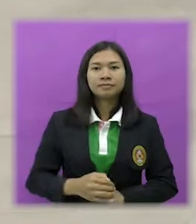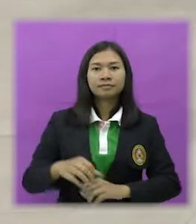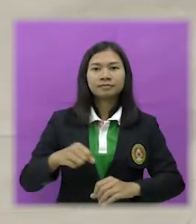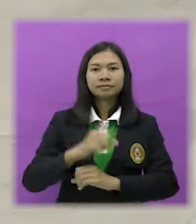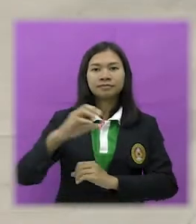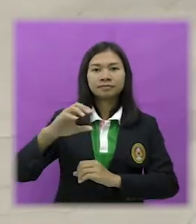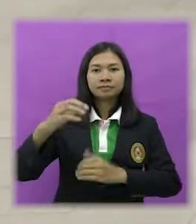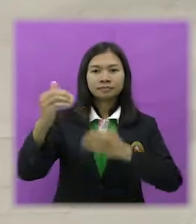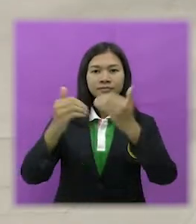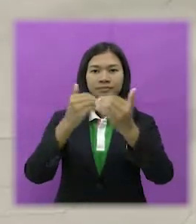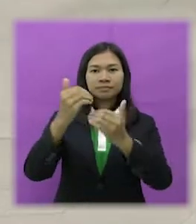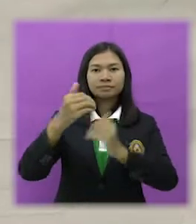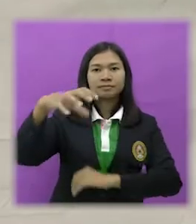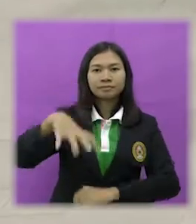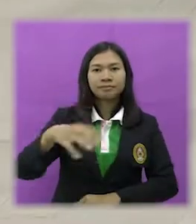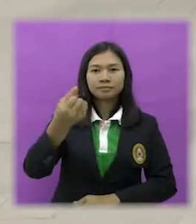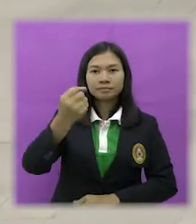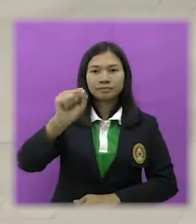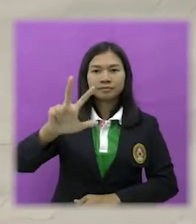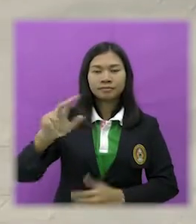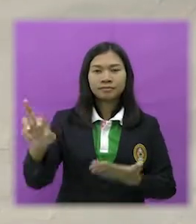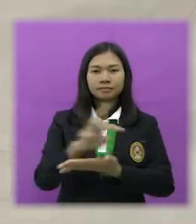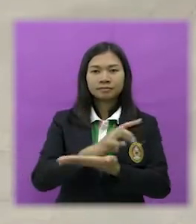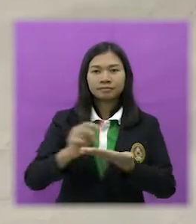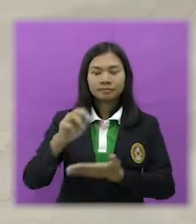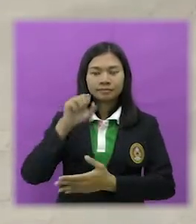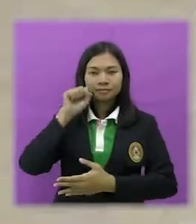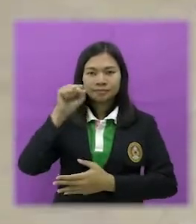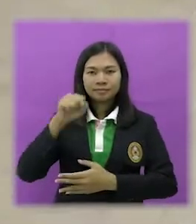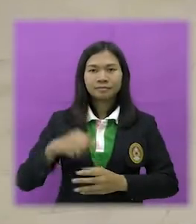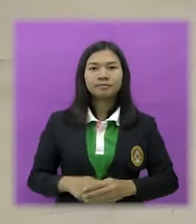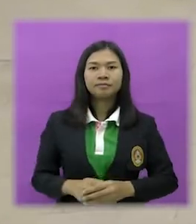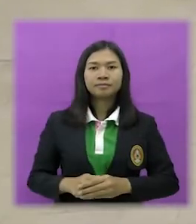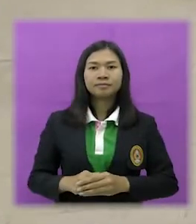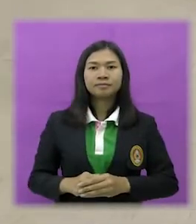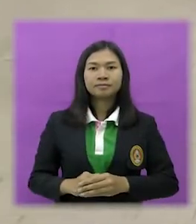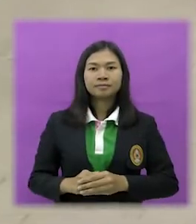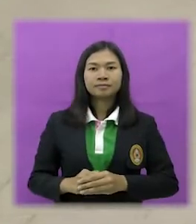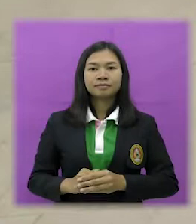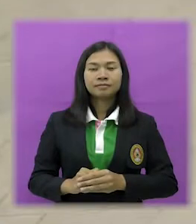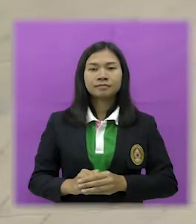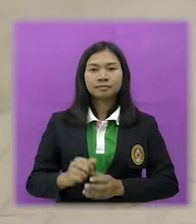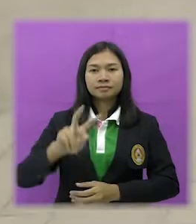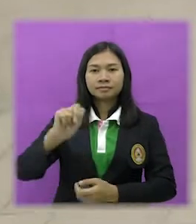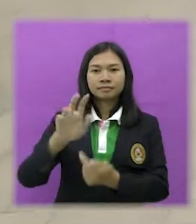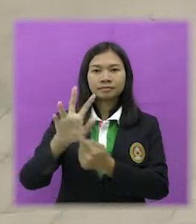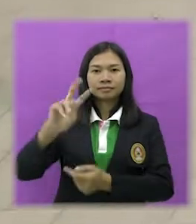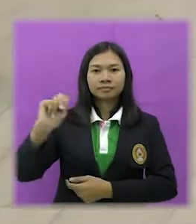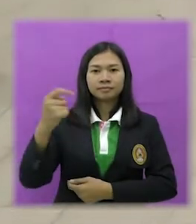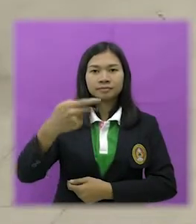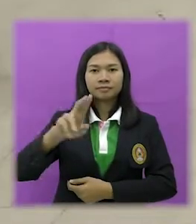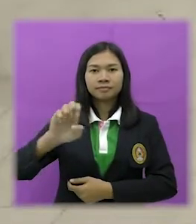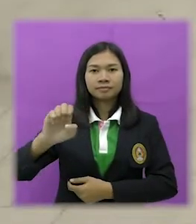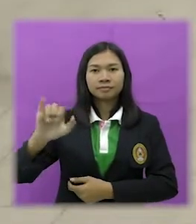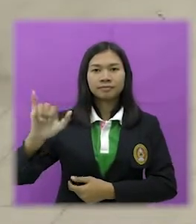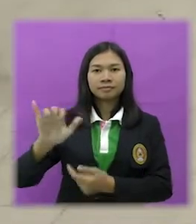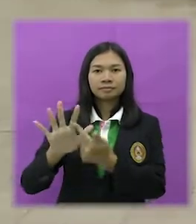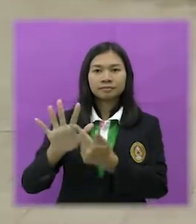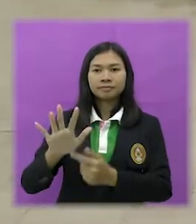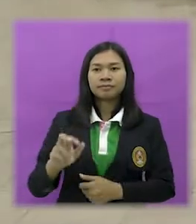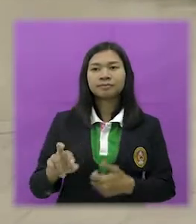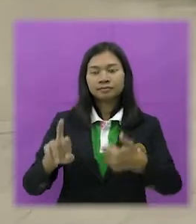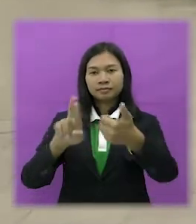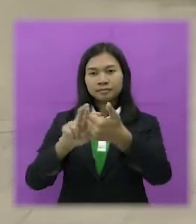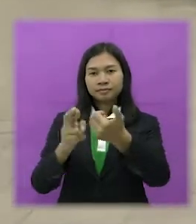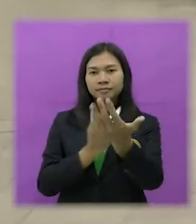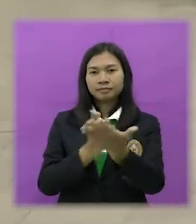2562ที่ลานกิจกรรมชั้น1อาคาร13มหาวิทยาลัยราชภัฏสกลนครผู้ช่วยศาสตราจารย์นันทิยาผิวงามร